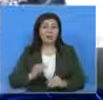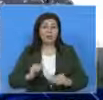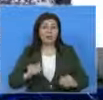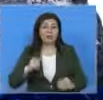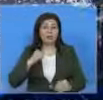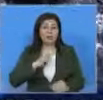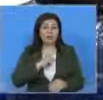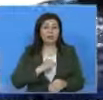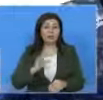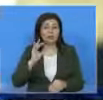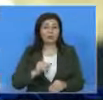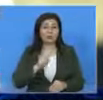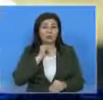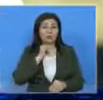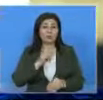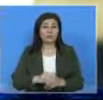ерекше әсер сыйлады.